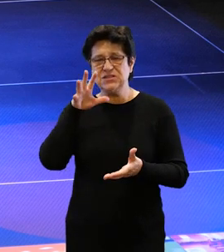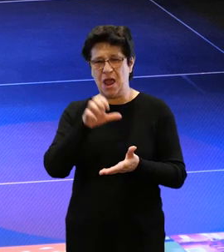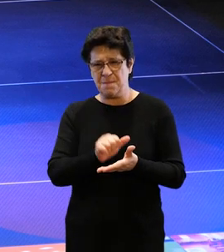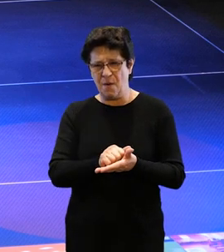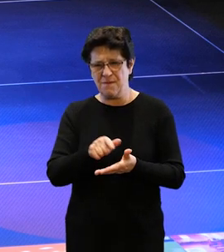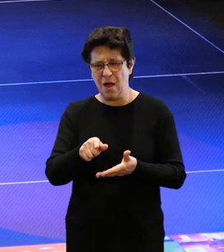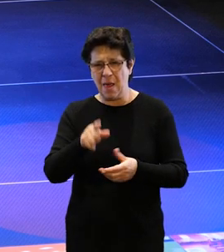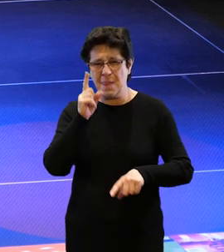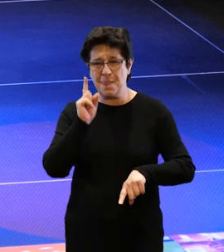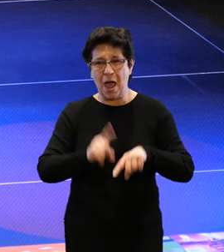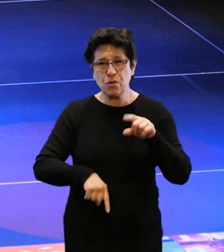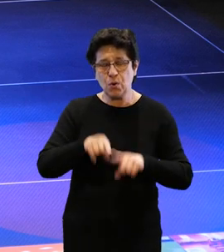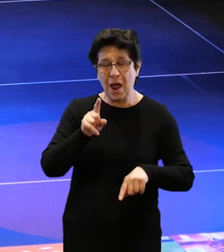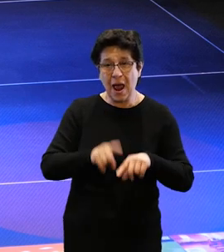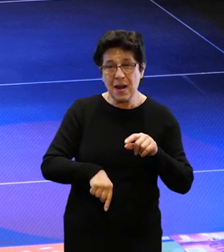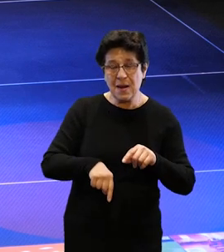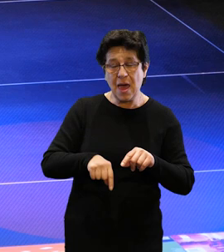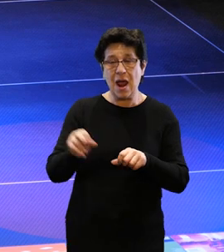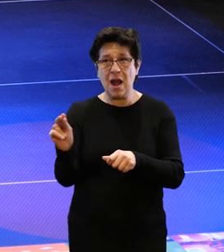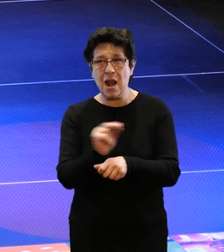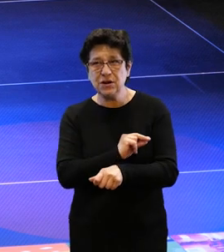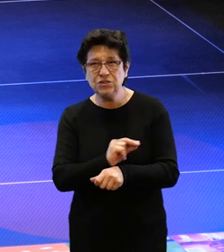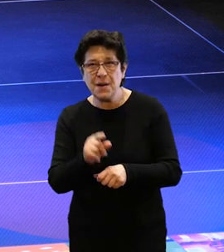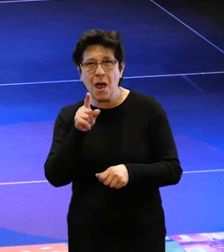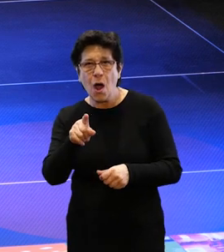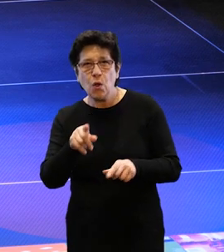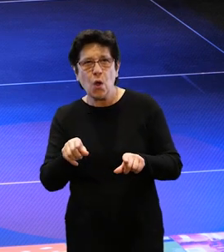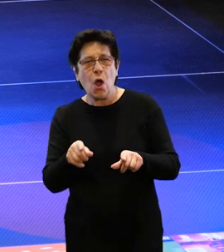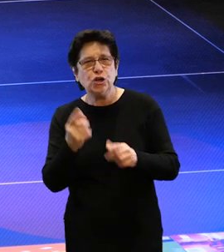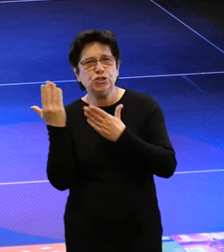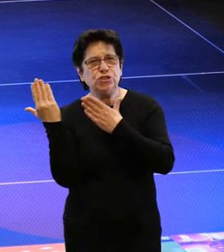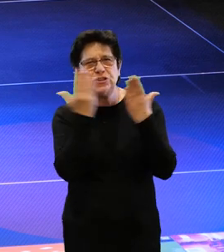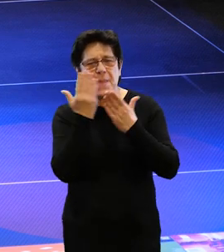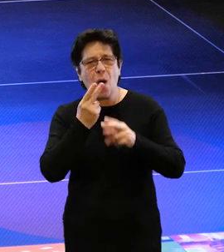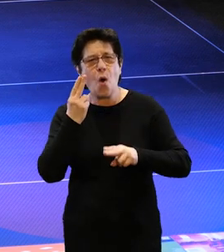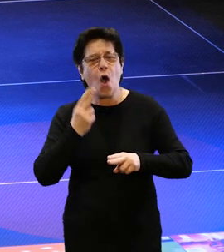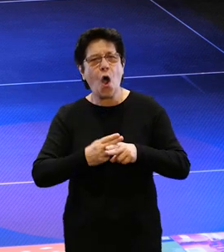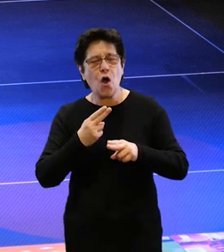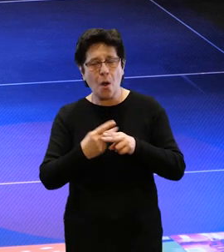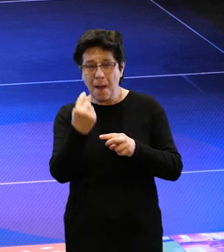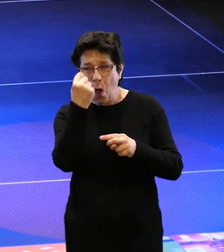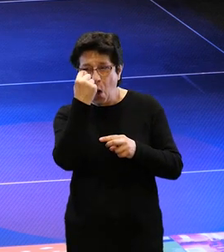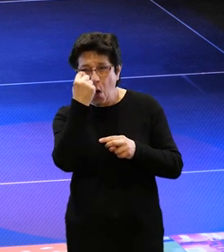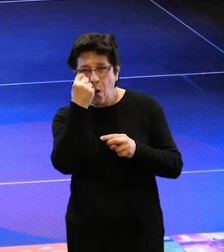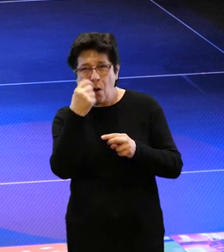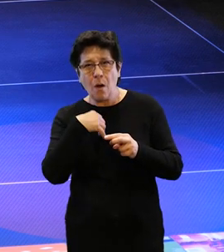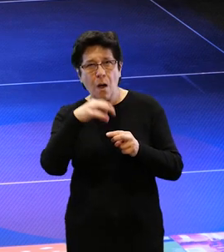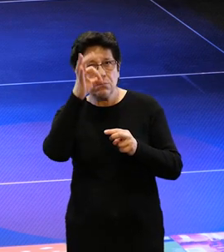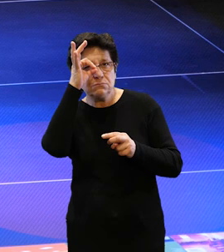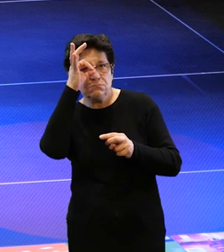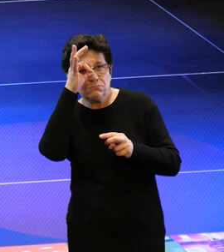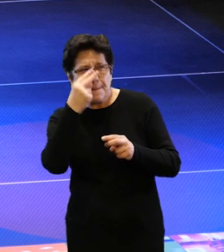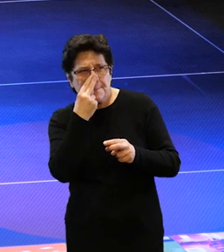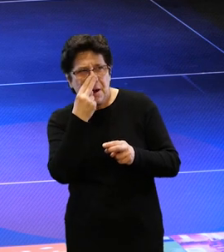homeopaty Oli czyli zajmował się że odczytywał choroby z tęczówki oka